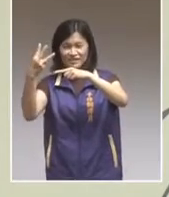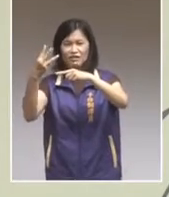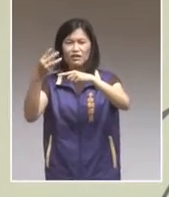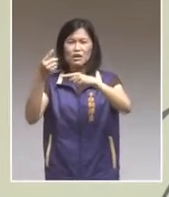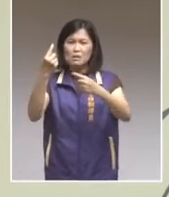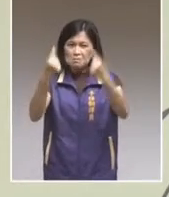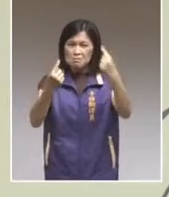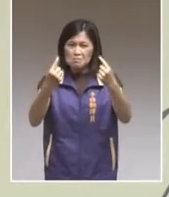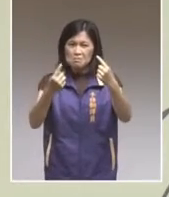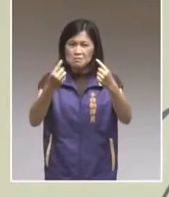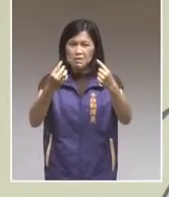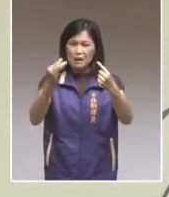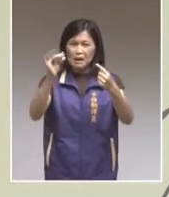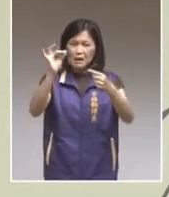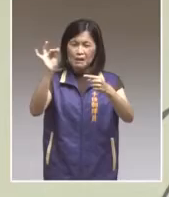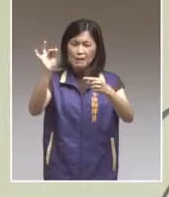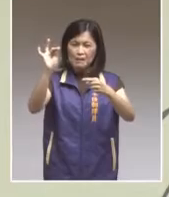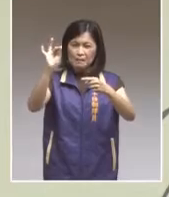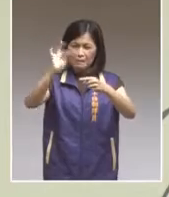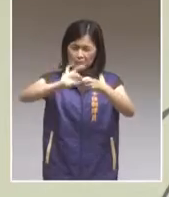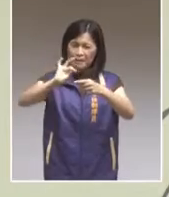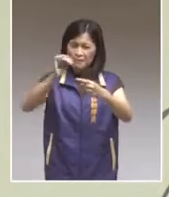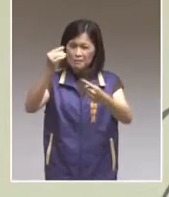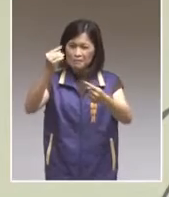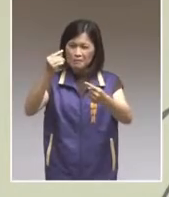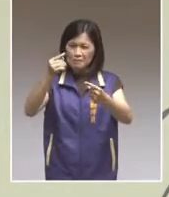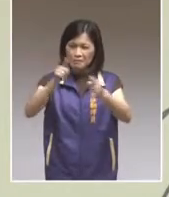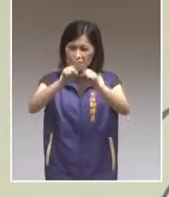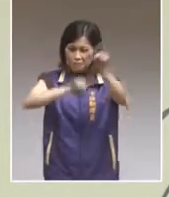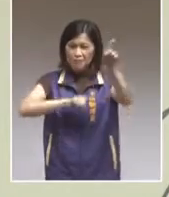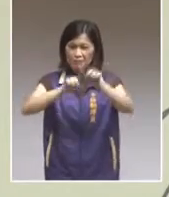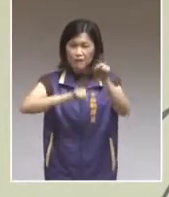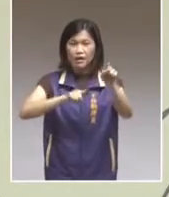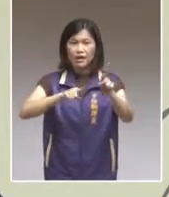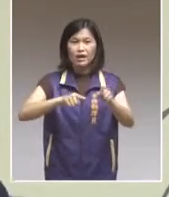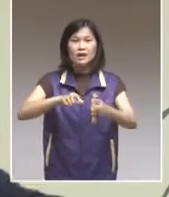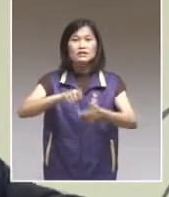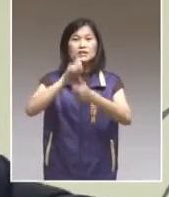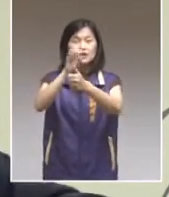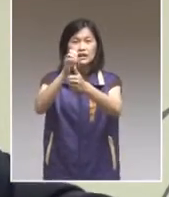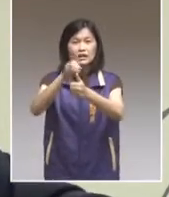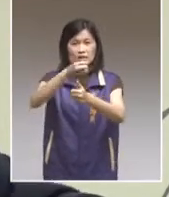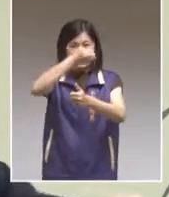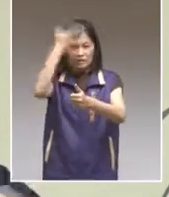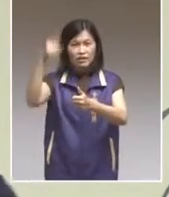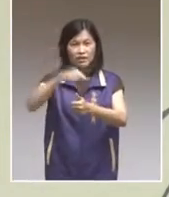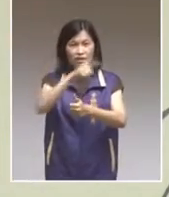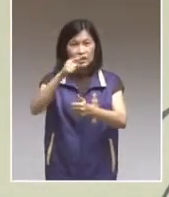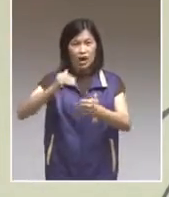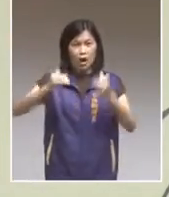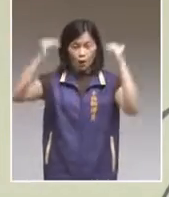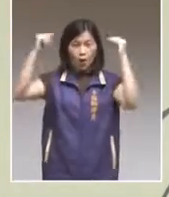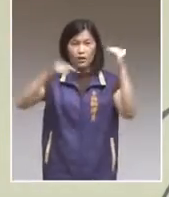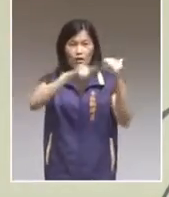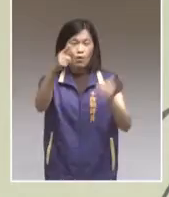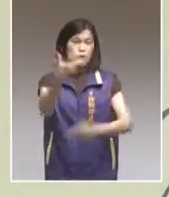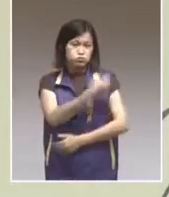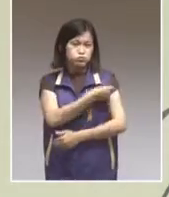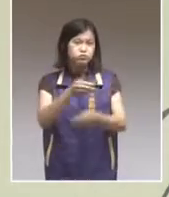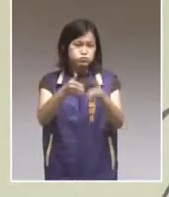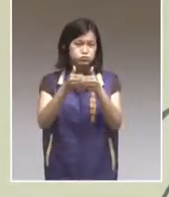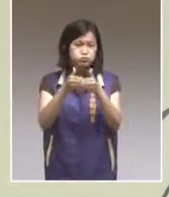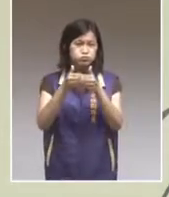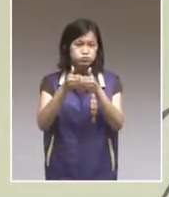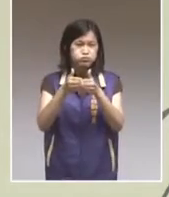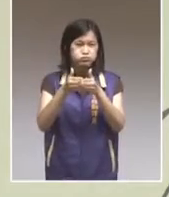距，所以建议所有的年轻族群青少年跟成人其实还是要接种疫